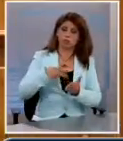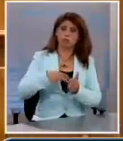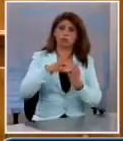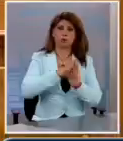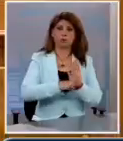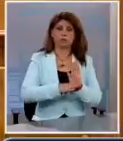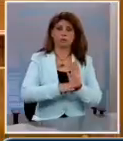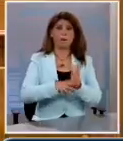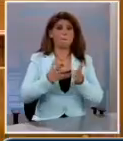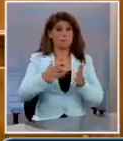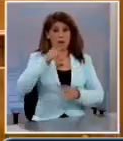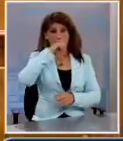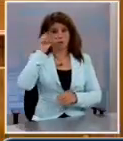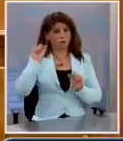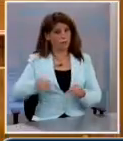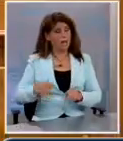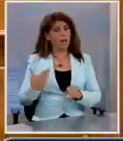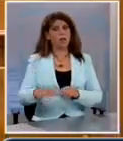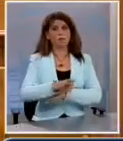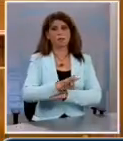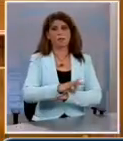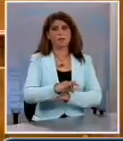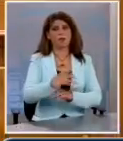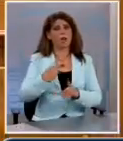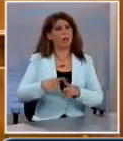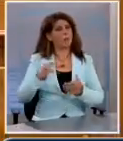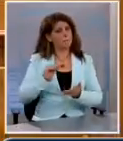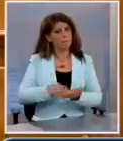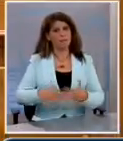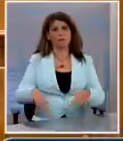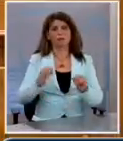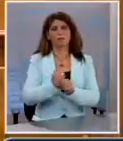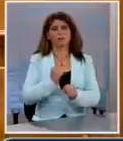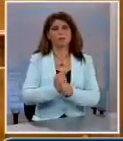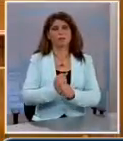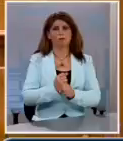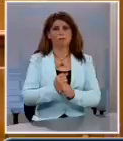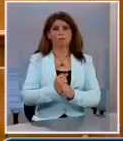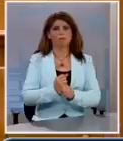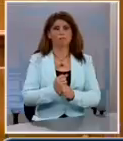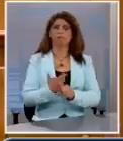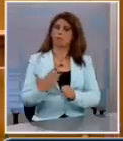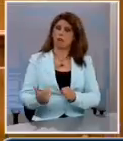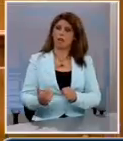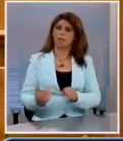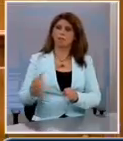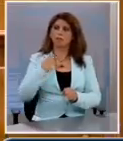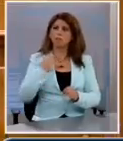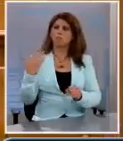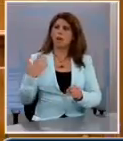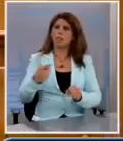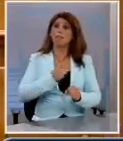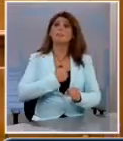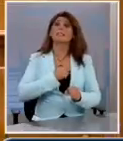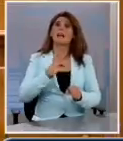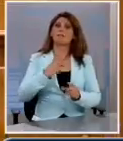δυσκολίες, εμείς έχουμε σχέδιο για να κάνουμε την Ελλάδα να δουλέψει ξανά, να ανακτήσει τη χαμένη της αυτοπεποίθηση. Και στο